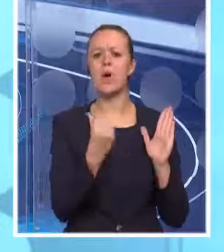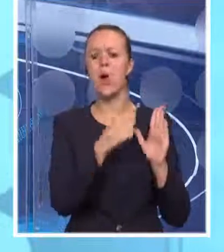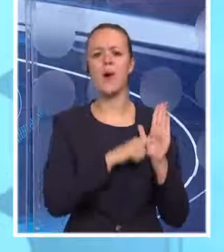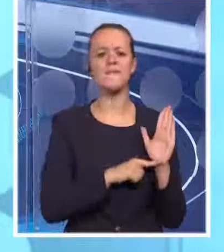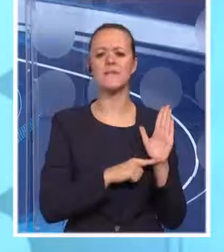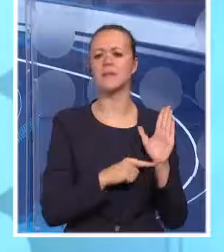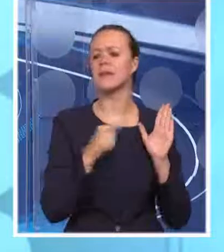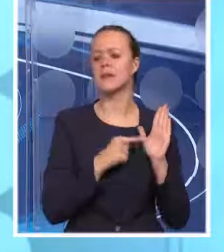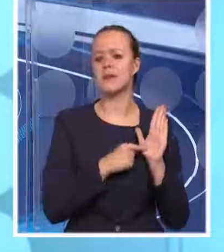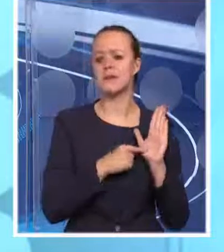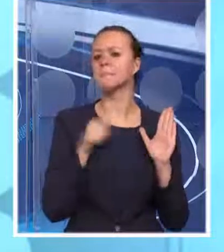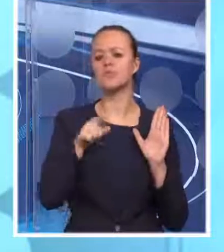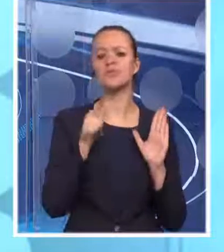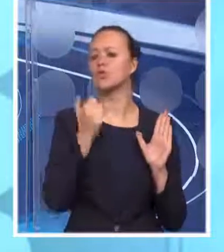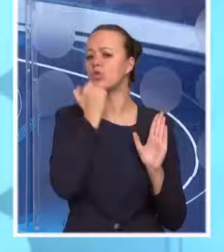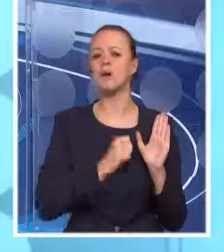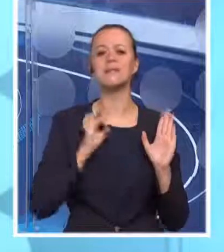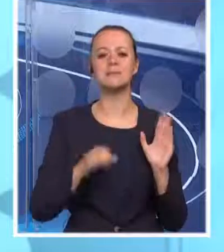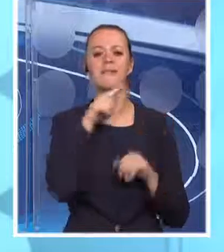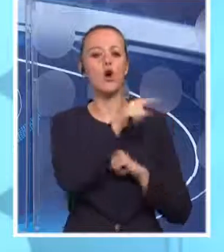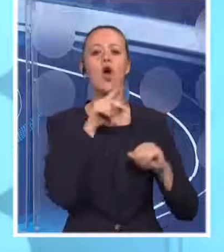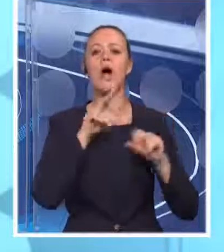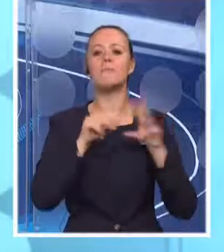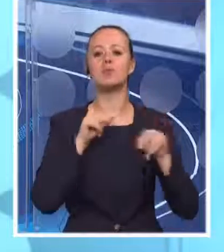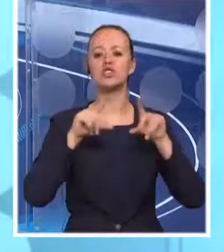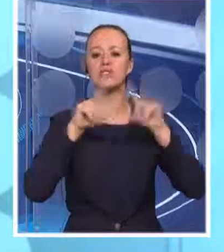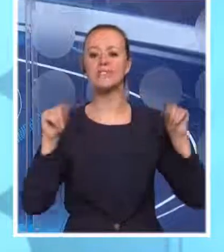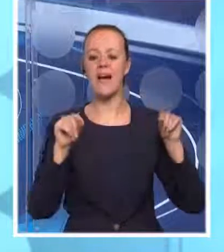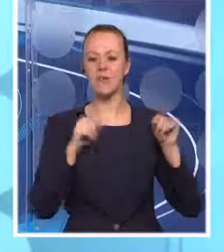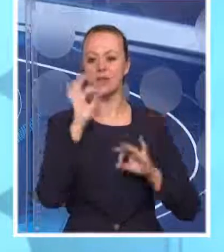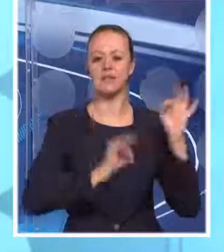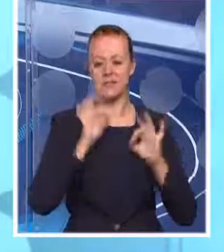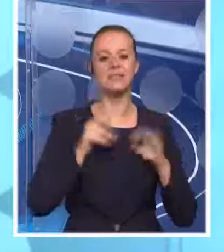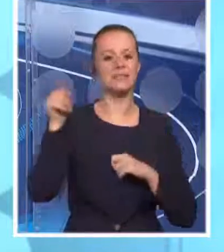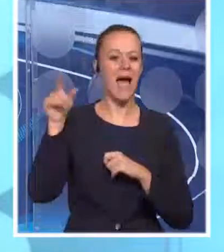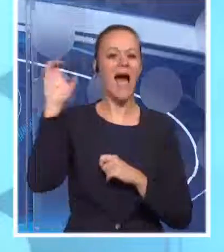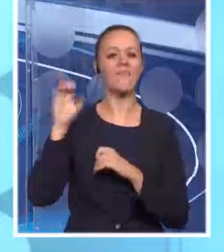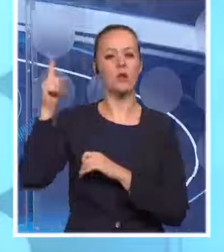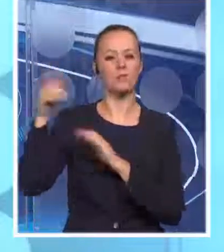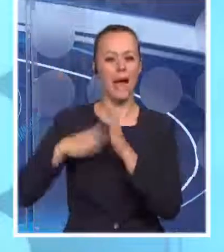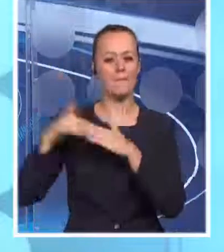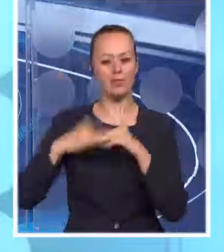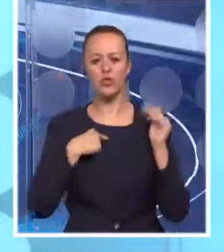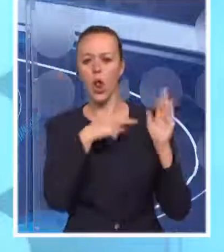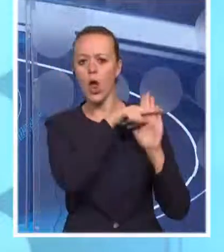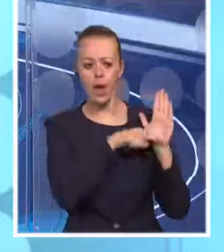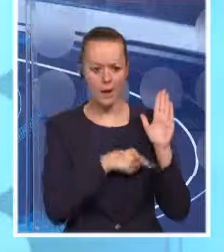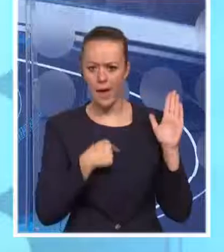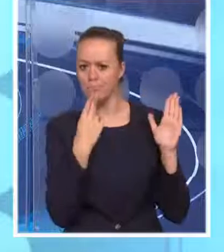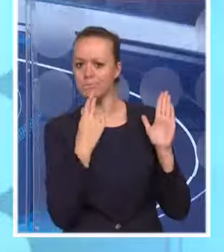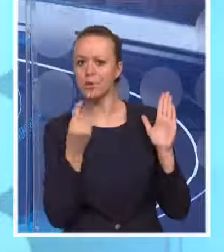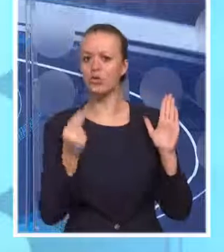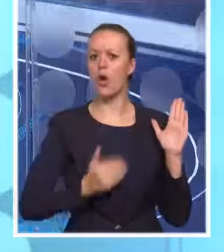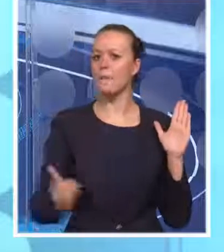je taj semafor Republičkog zavoda za statistiku koji pokazuje po Eurostat metodologiji šta se dešava. Da, dobra godina, ja cenim da ćemo